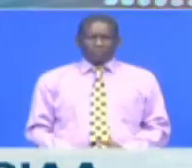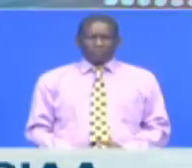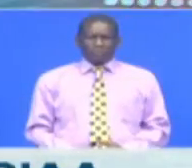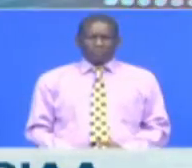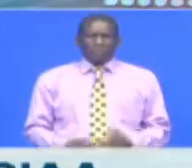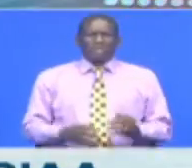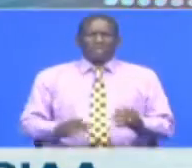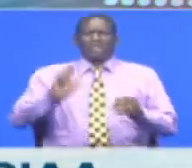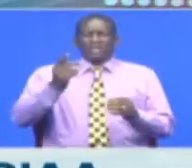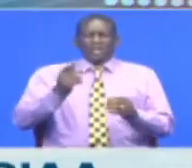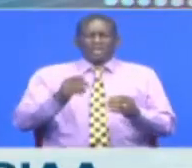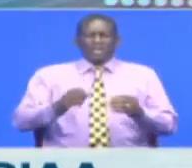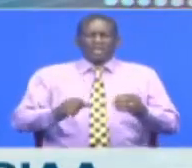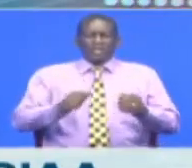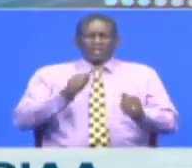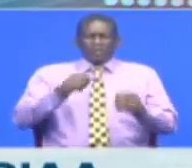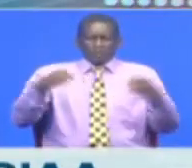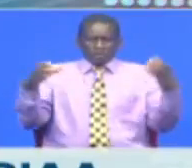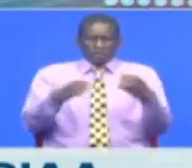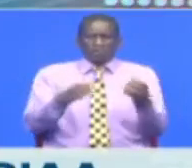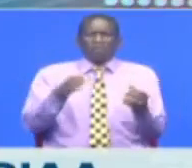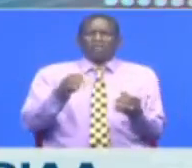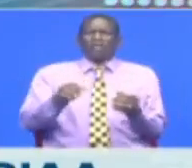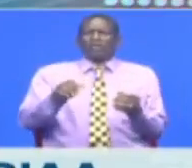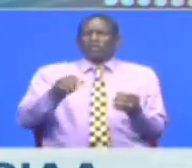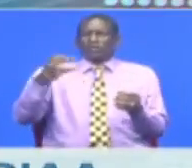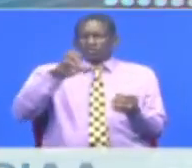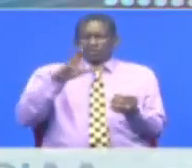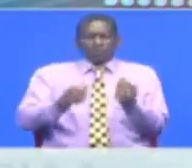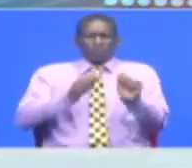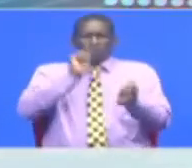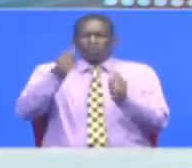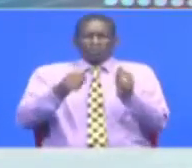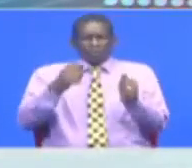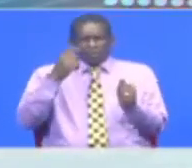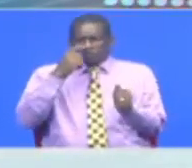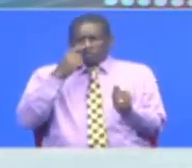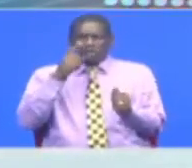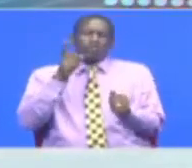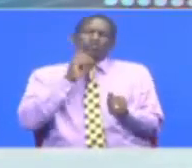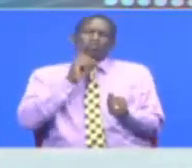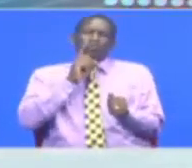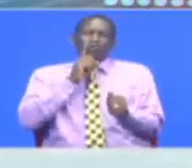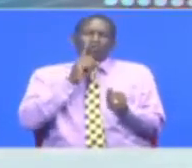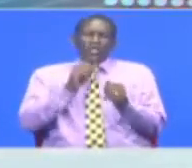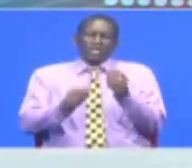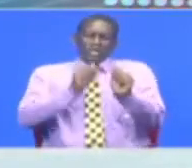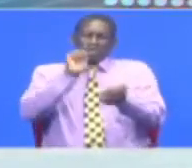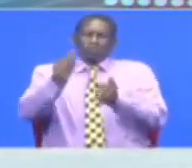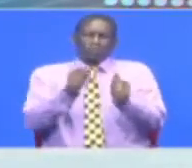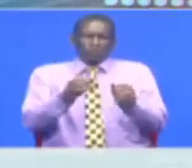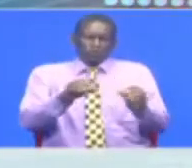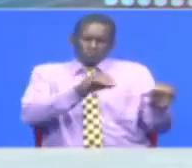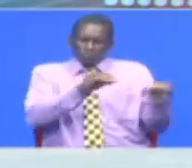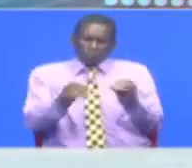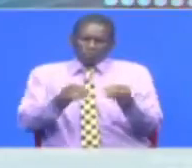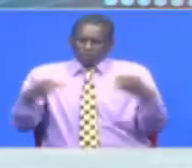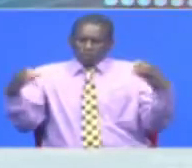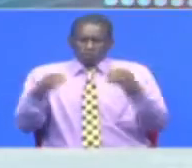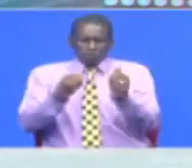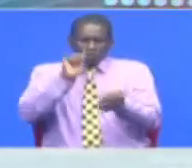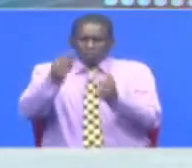Miamba wa Kenya Gor Mahia watapambana na Al Ahly Merowe ya Sudani uwanjani Nyayo hapo kesho katika mechi ya kuonia nafasi ya kuingia hatua ya makundi ya